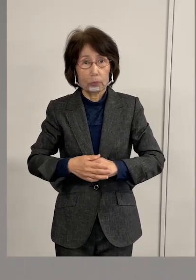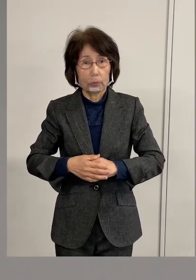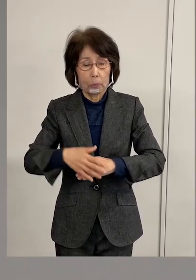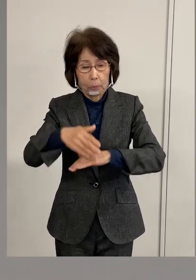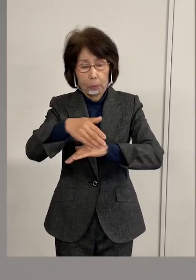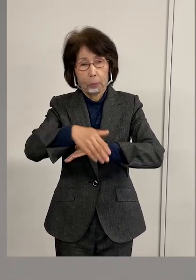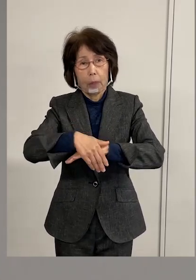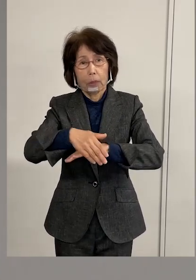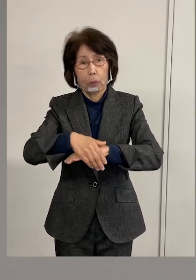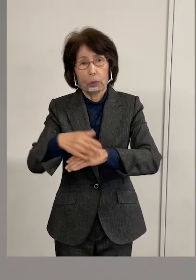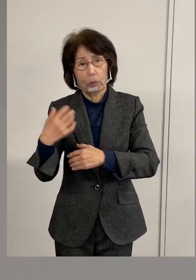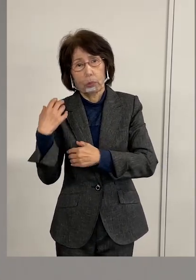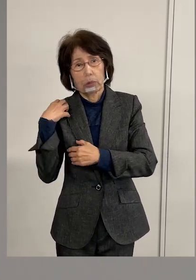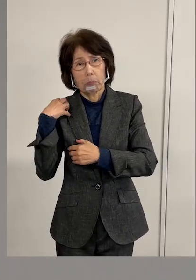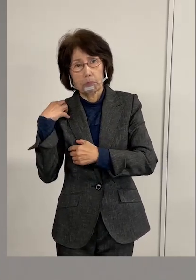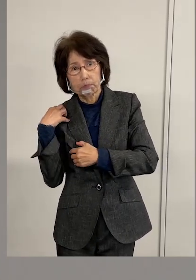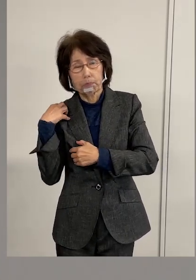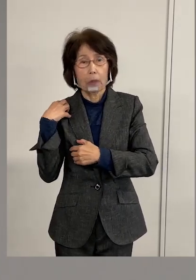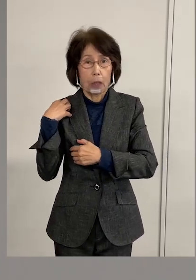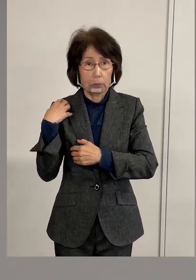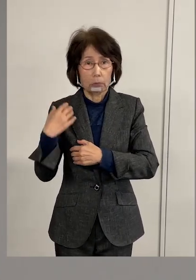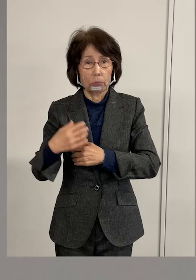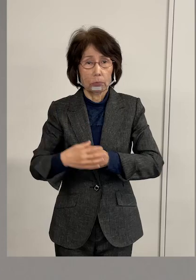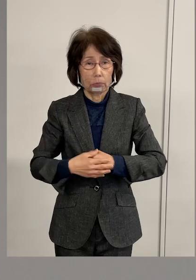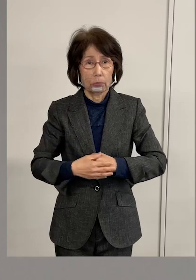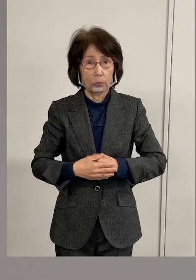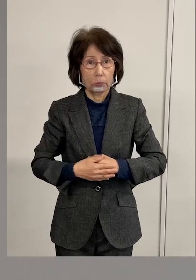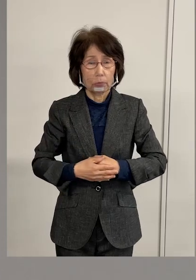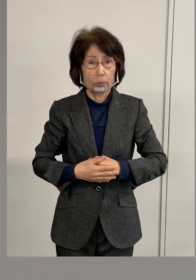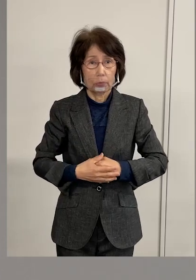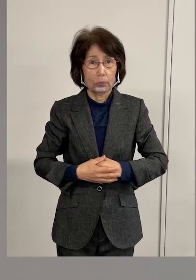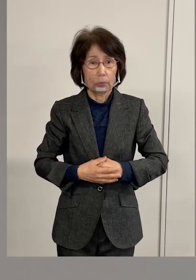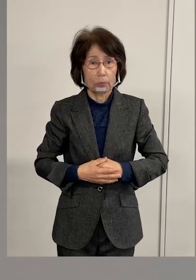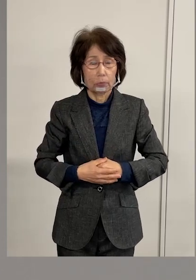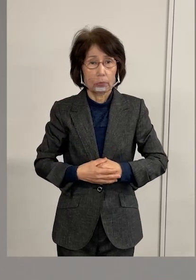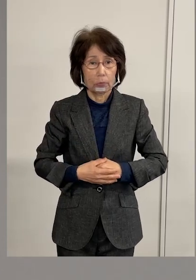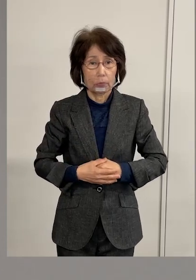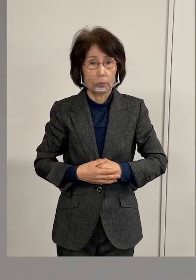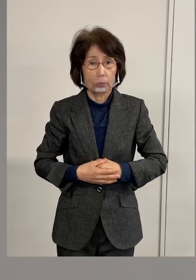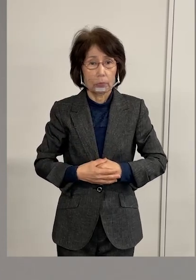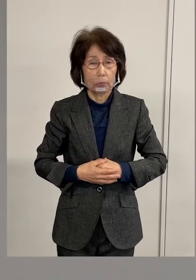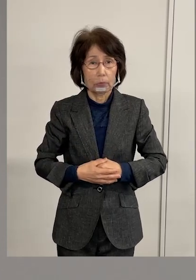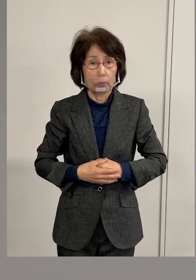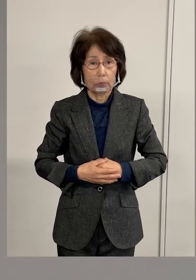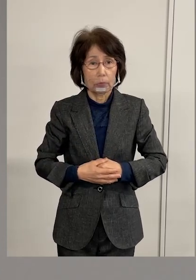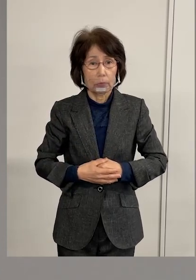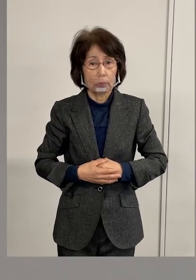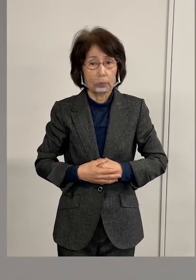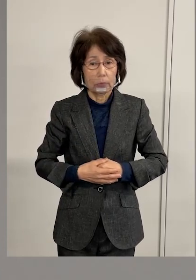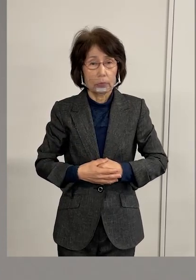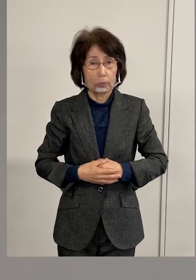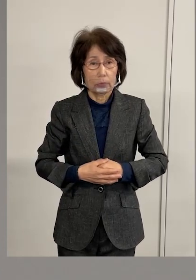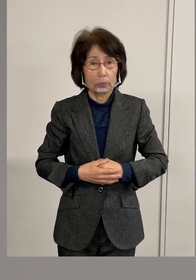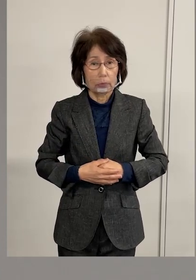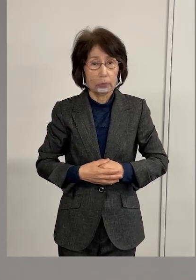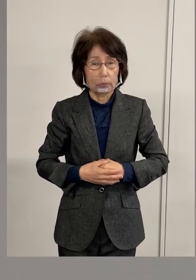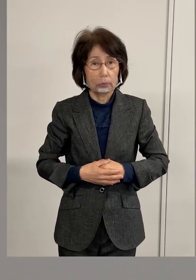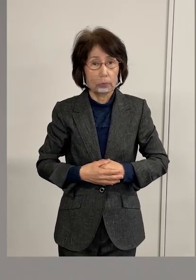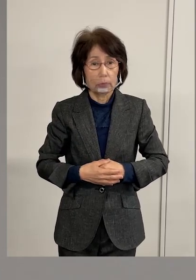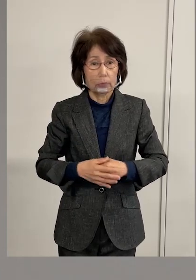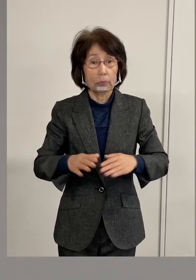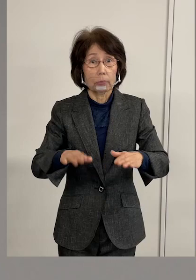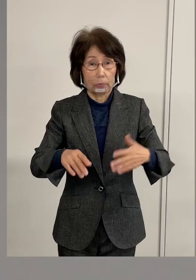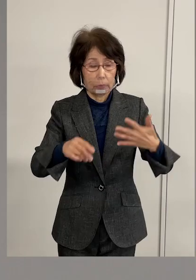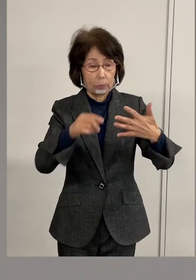問題があるんですが、ゾコーバーは、多分今のところ、これ多分薬価引き下げの対象になると思います